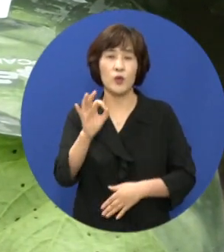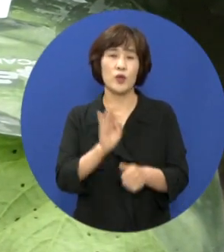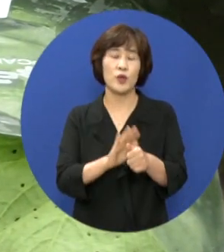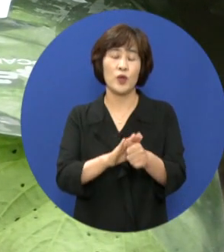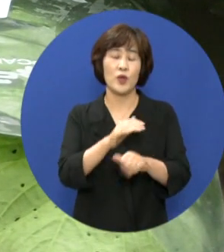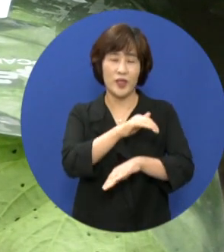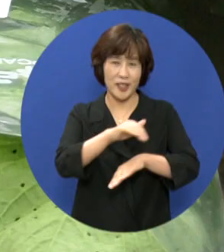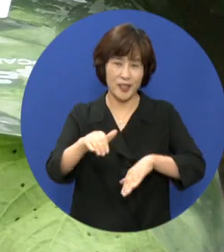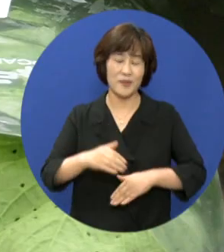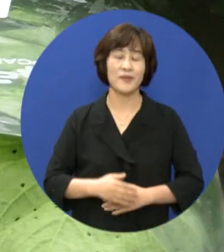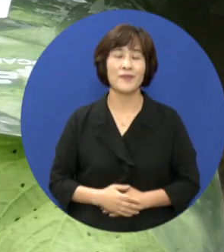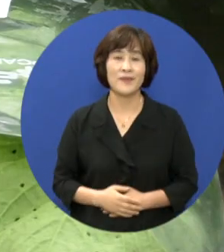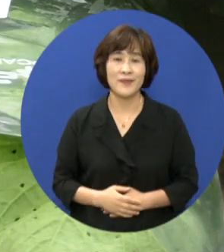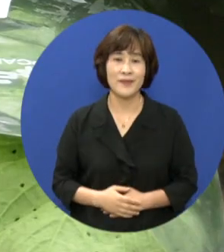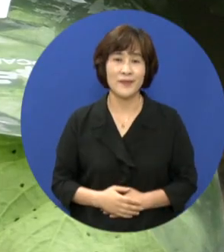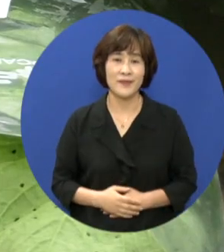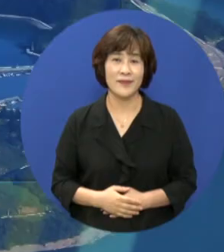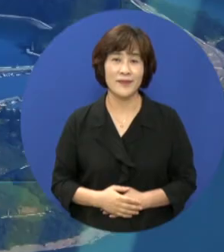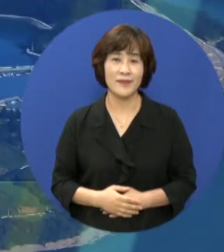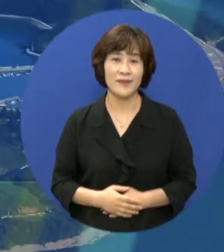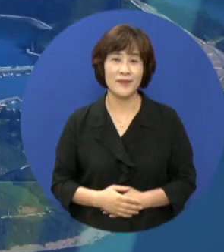이어서 정보마당 입니다